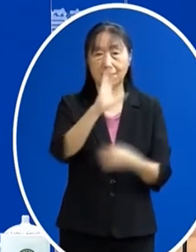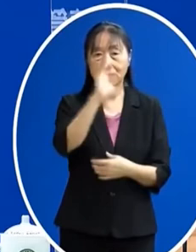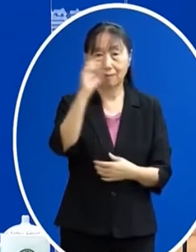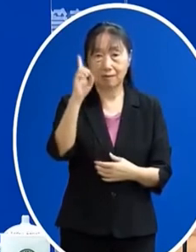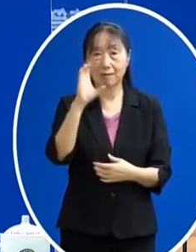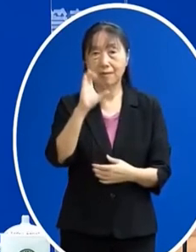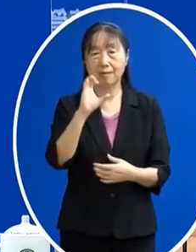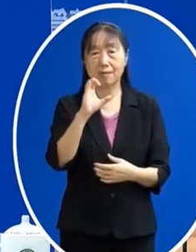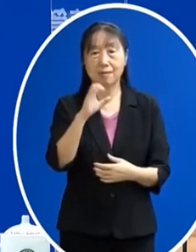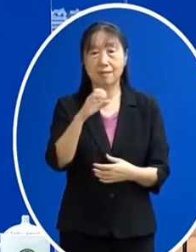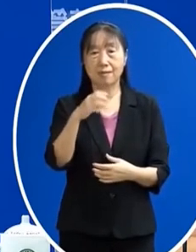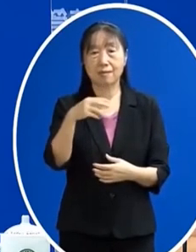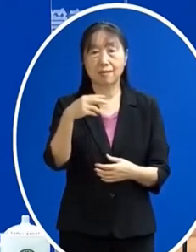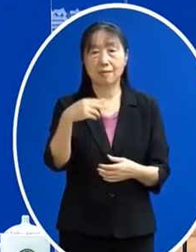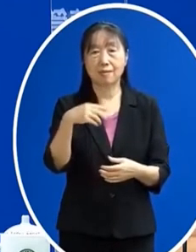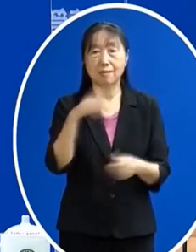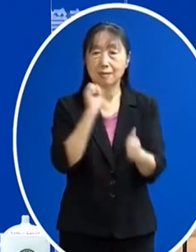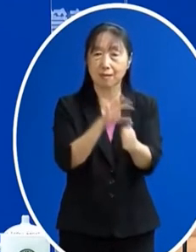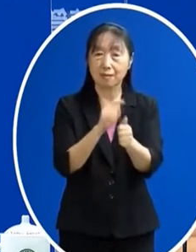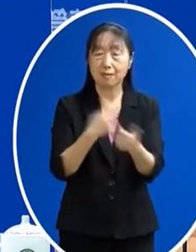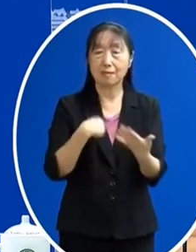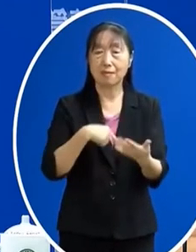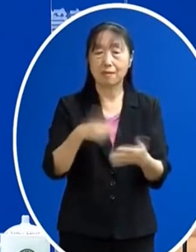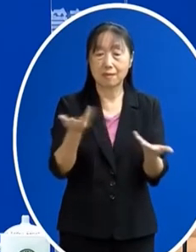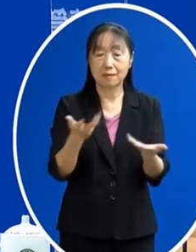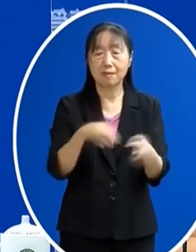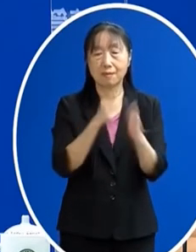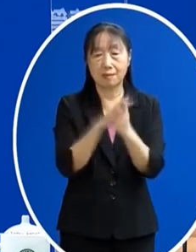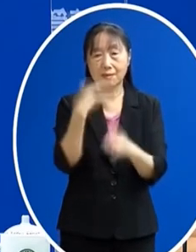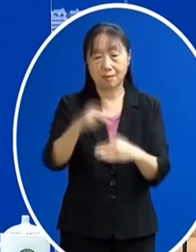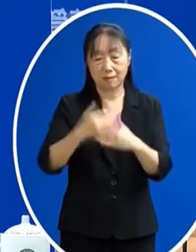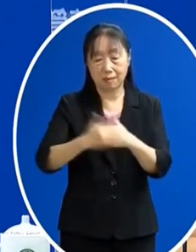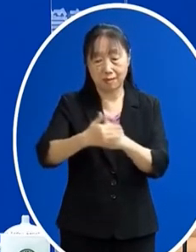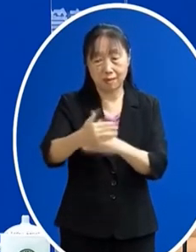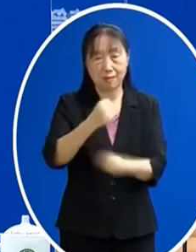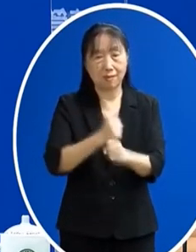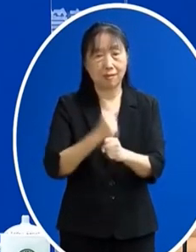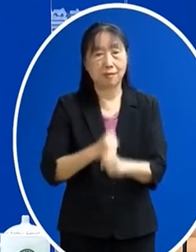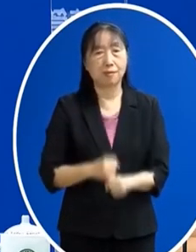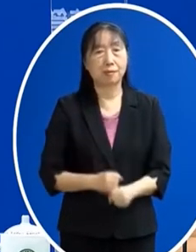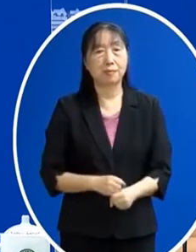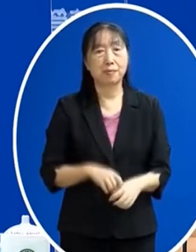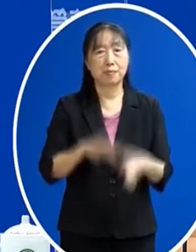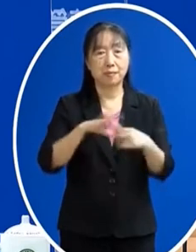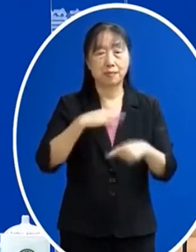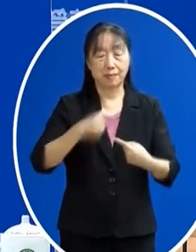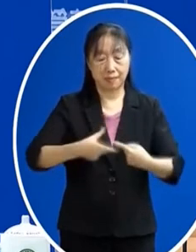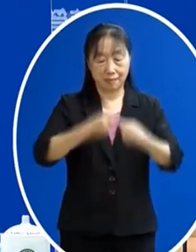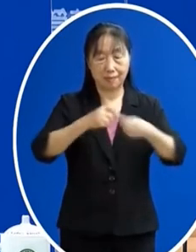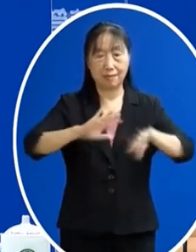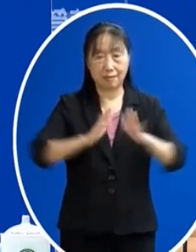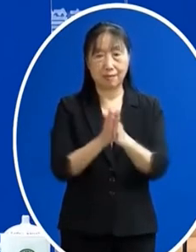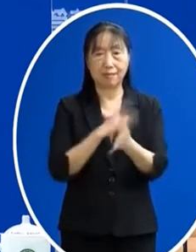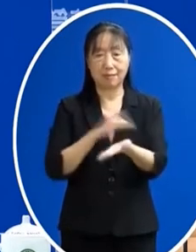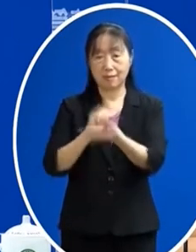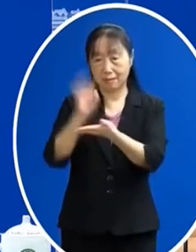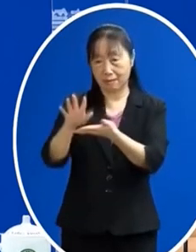这个交代的各种任务继续一步一步进行，但至少第一步要往上通报。